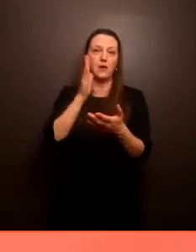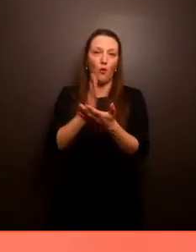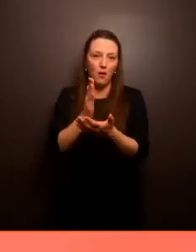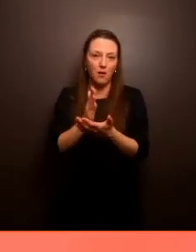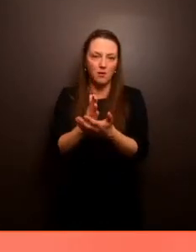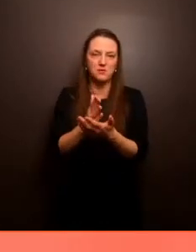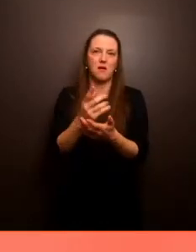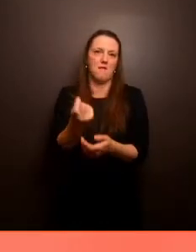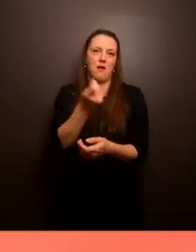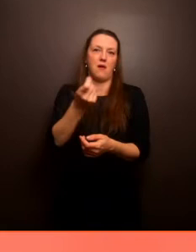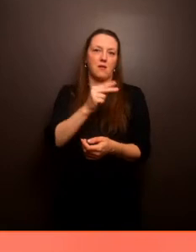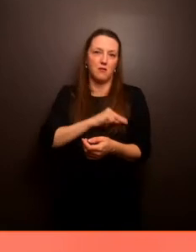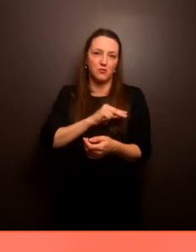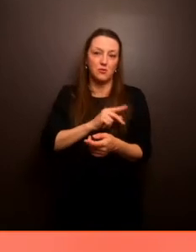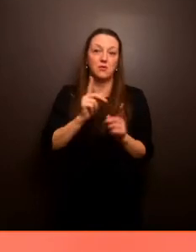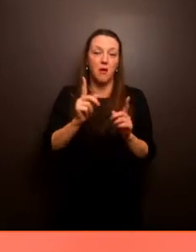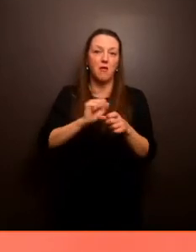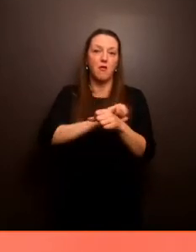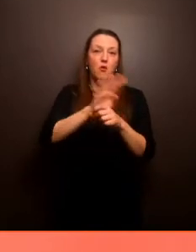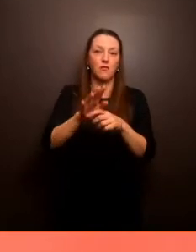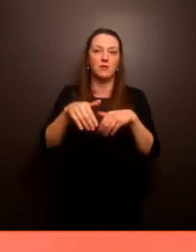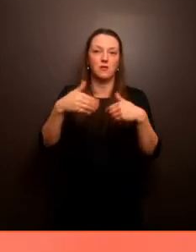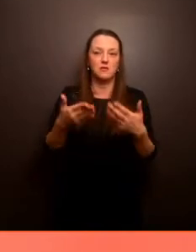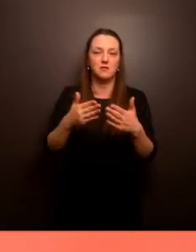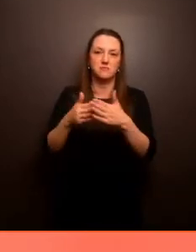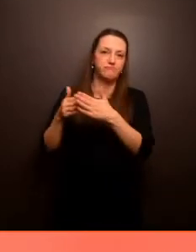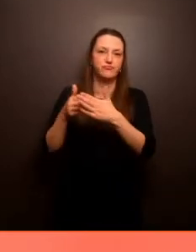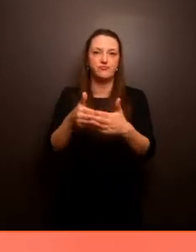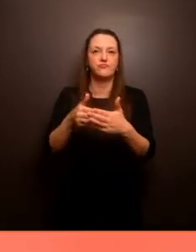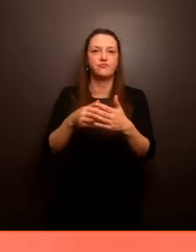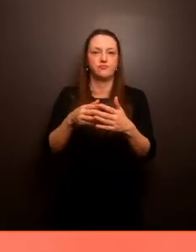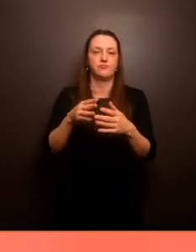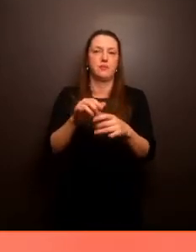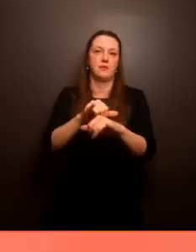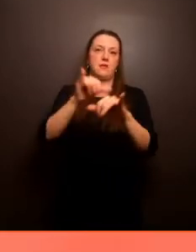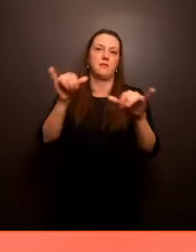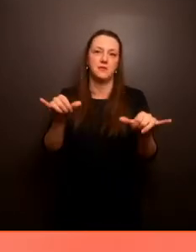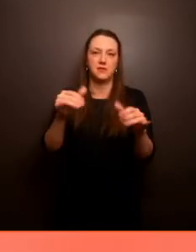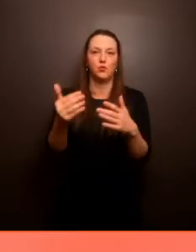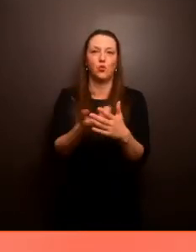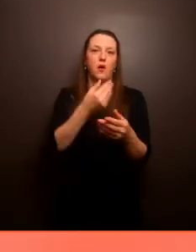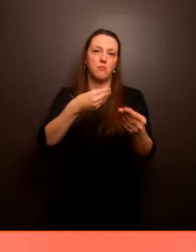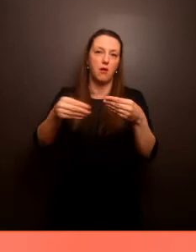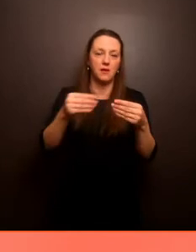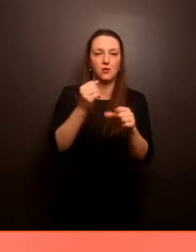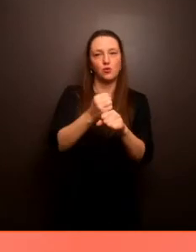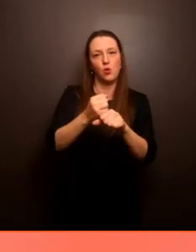trende ja valmisolekud neid võimalusi kasutada. Ja siin võibki öelda,